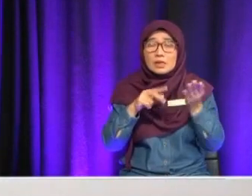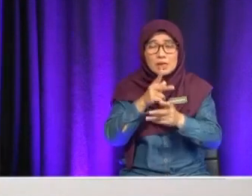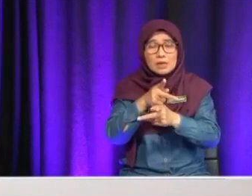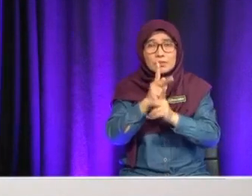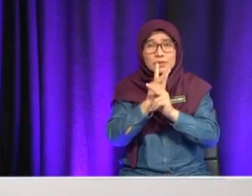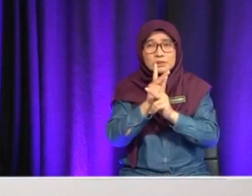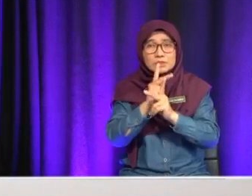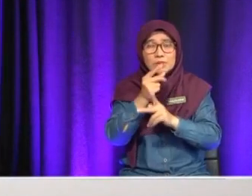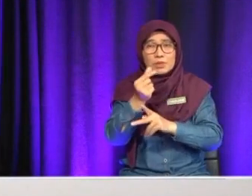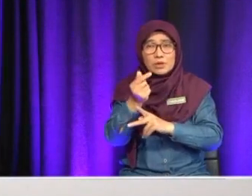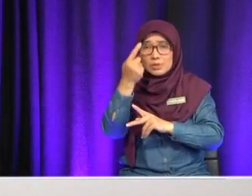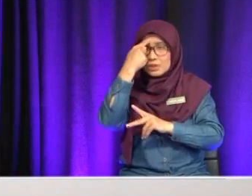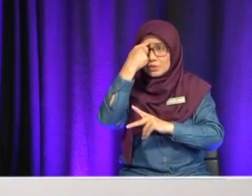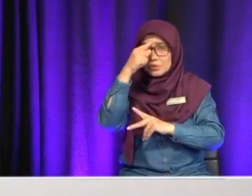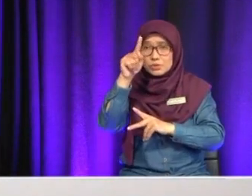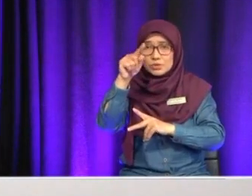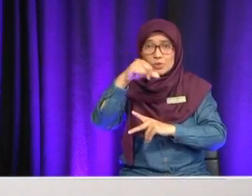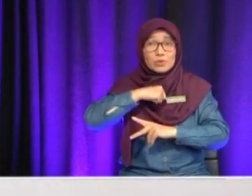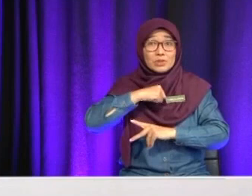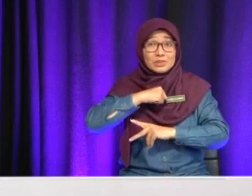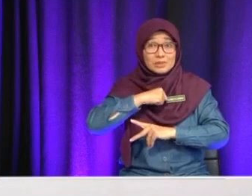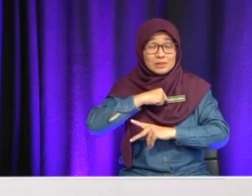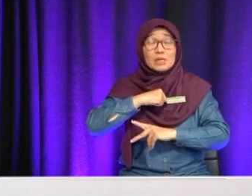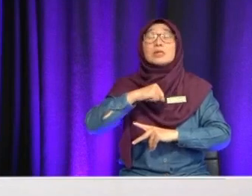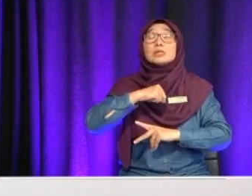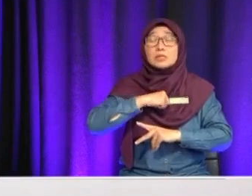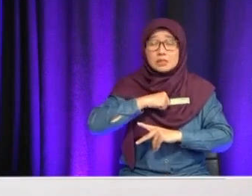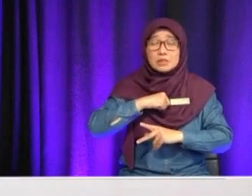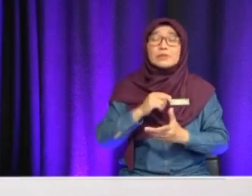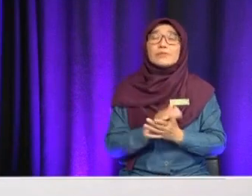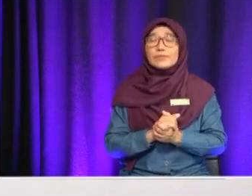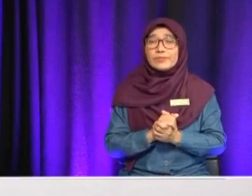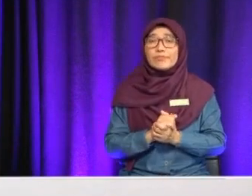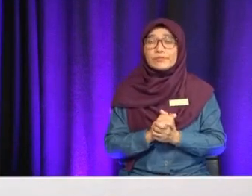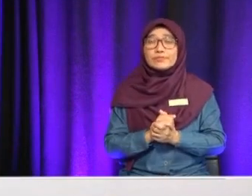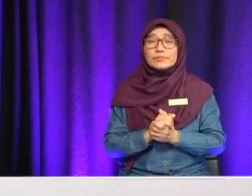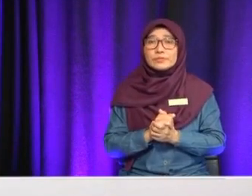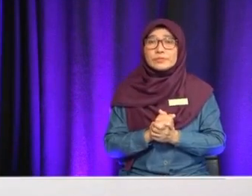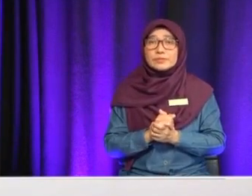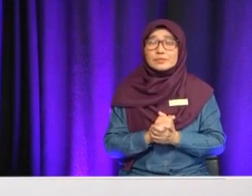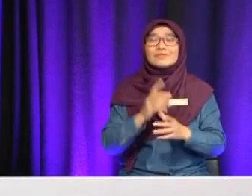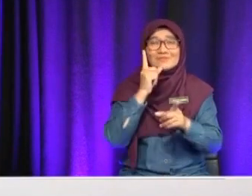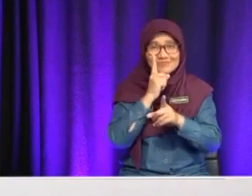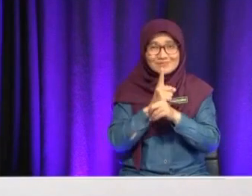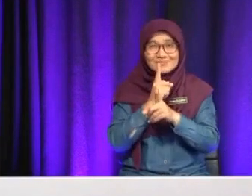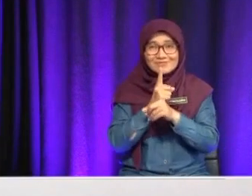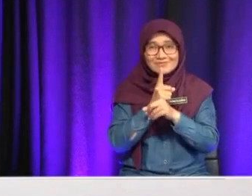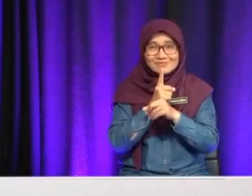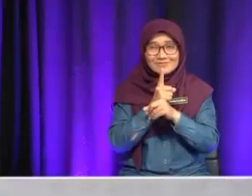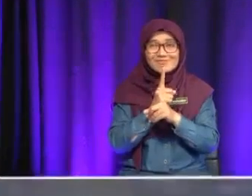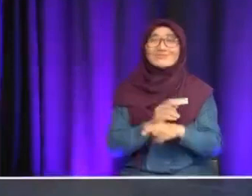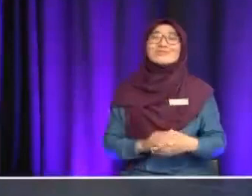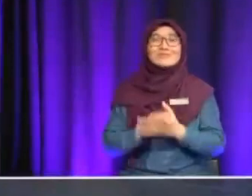Meminjamkan wang untuk kegunaan peribadi. Okey, meminjamkan wang untuk kegunaan peribadi. Jadi, betul.